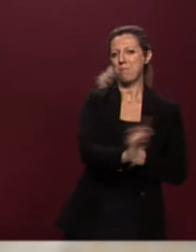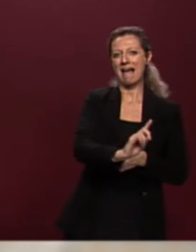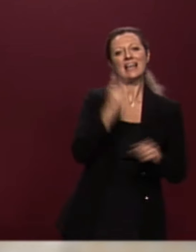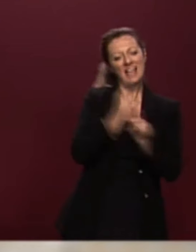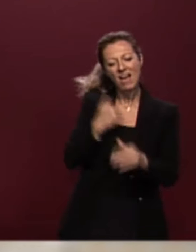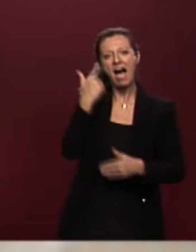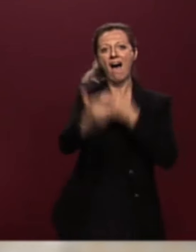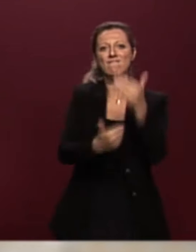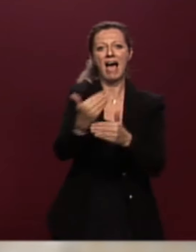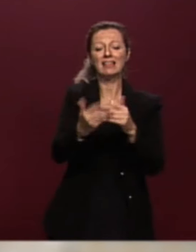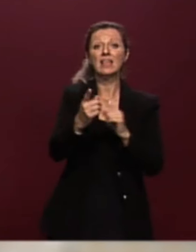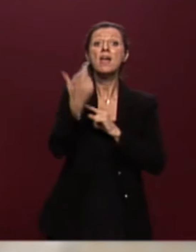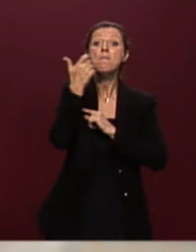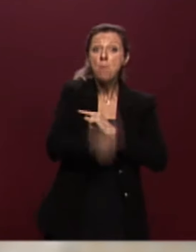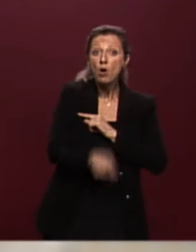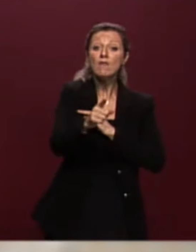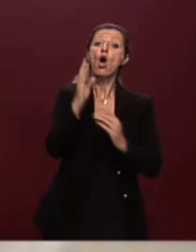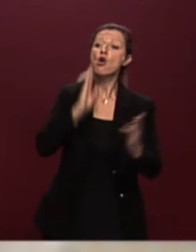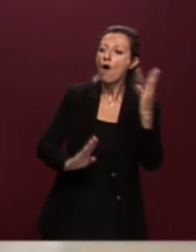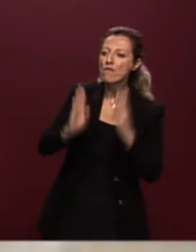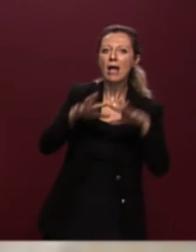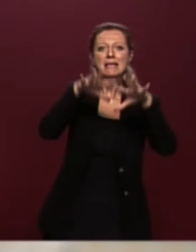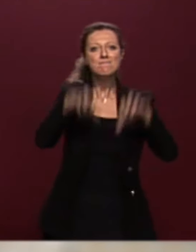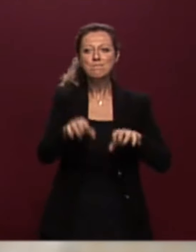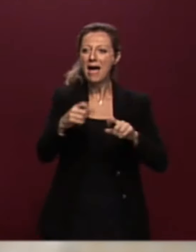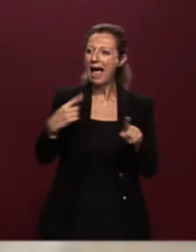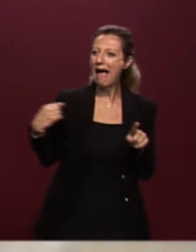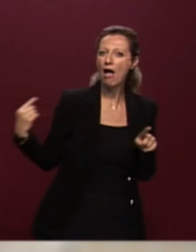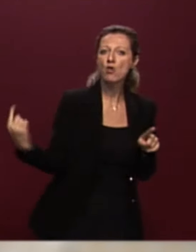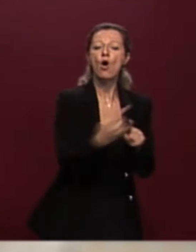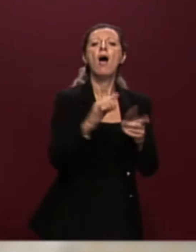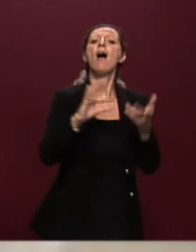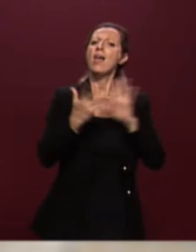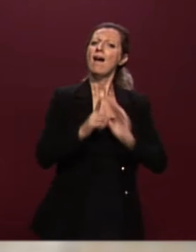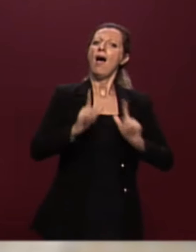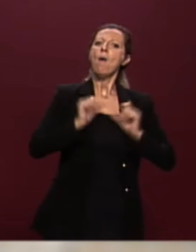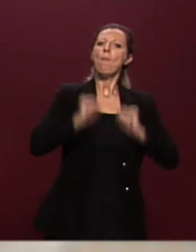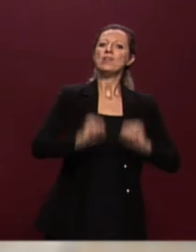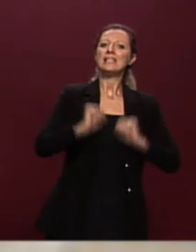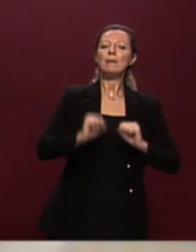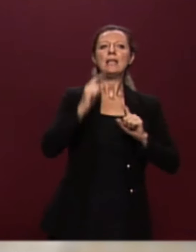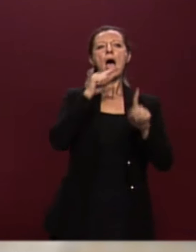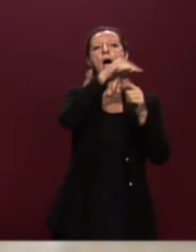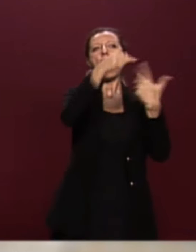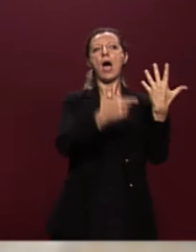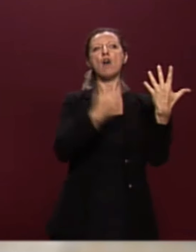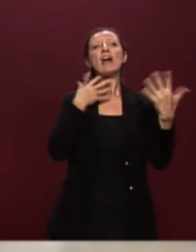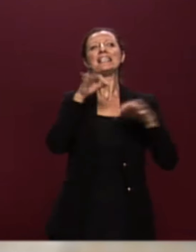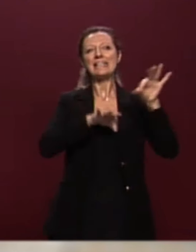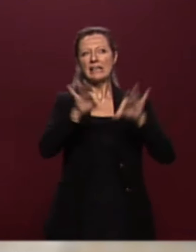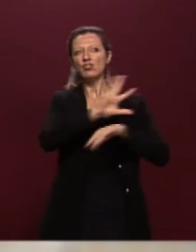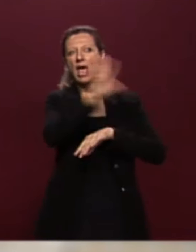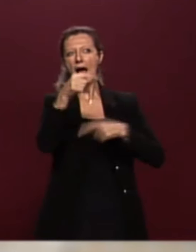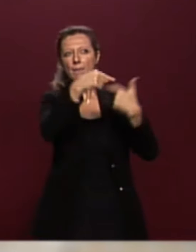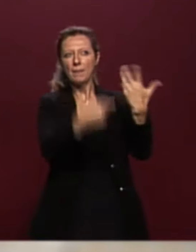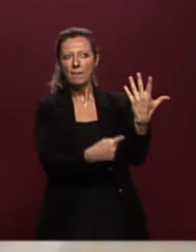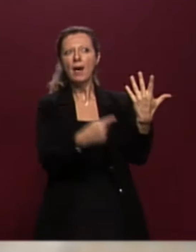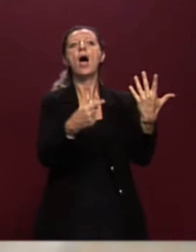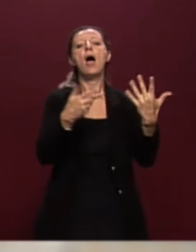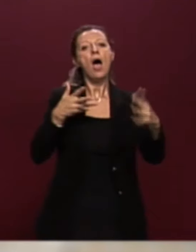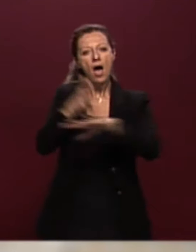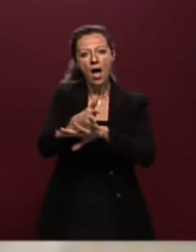il confronto e l'impegno comune possano permetterci di individuare e perseguire ulteriori strategie in questo